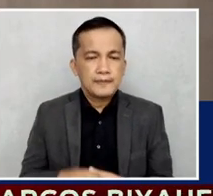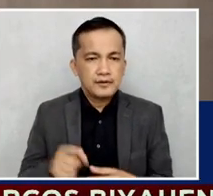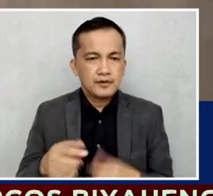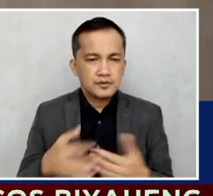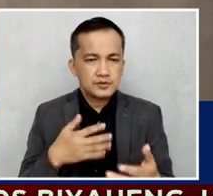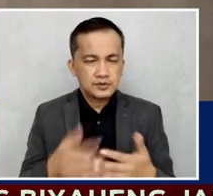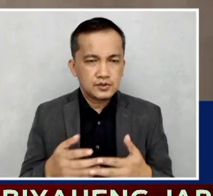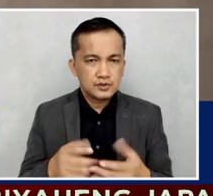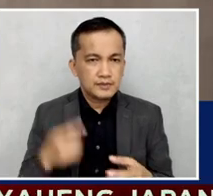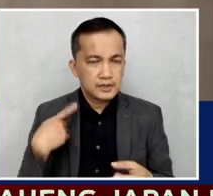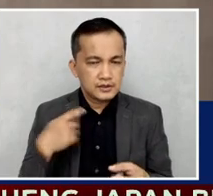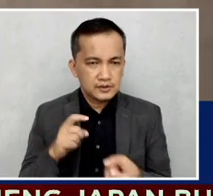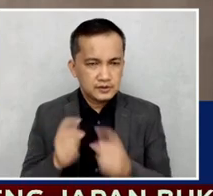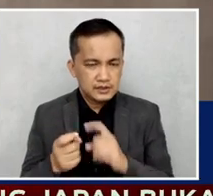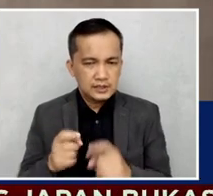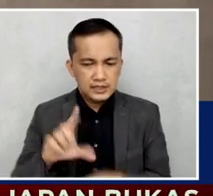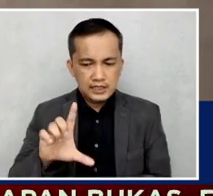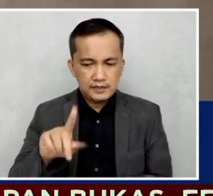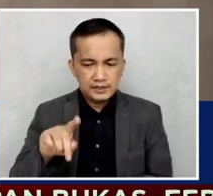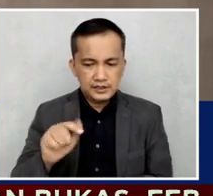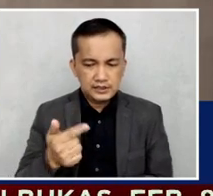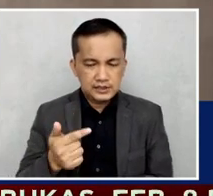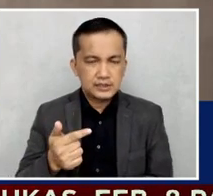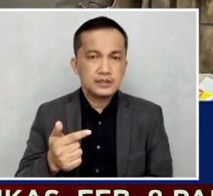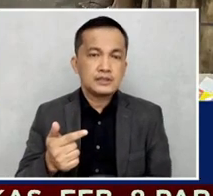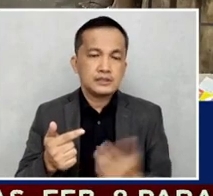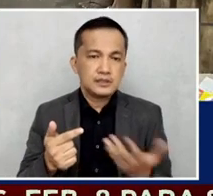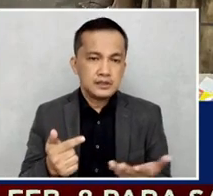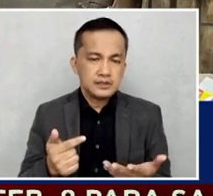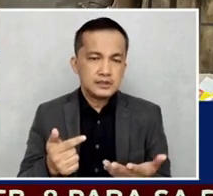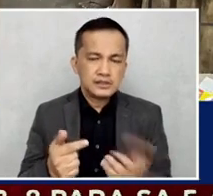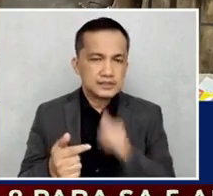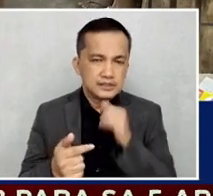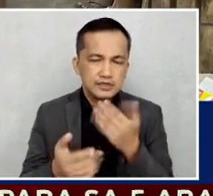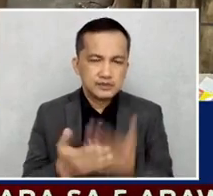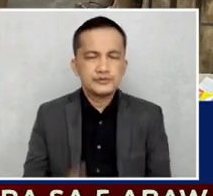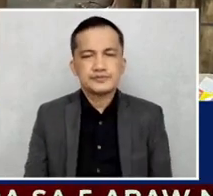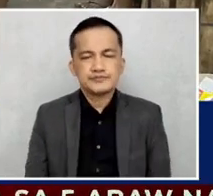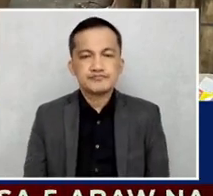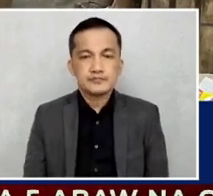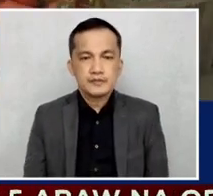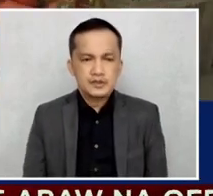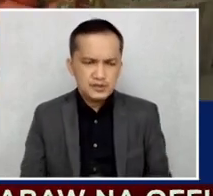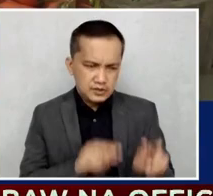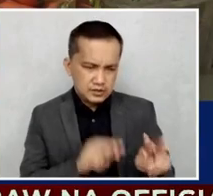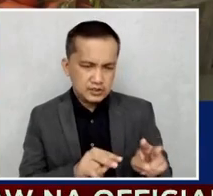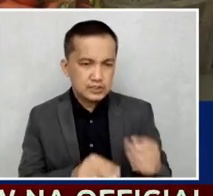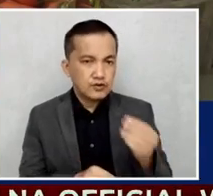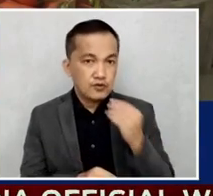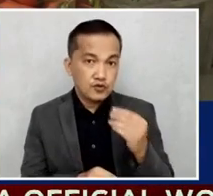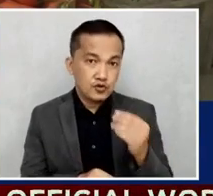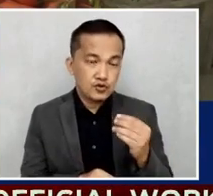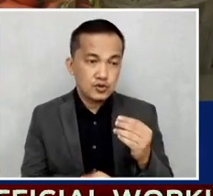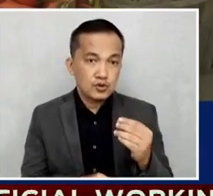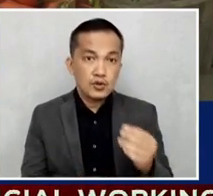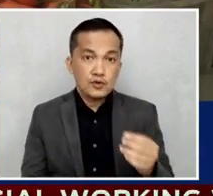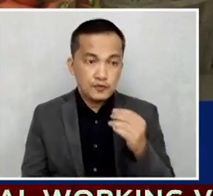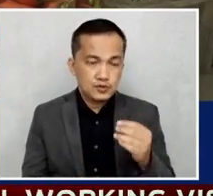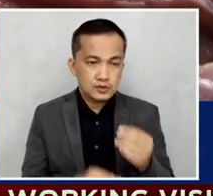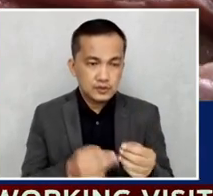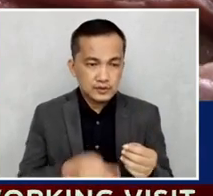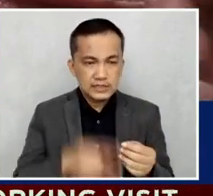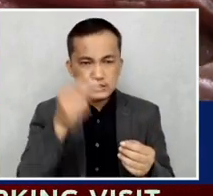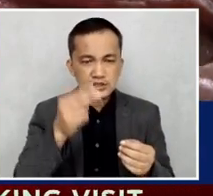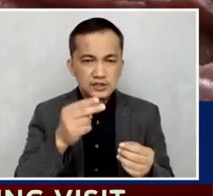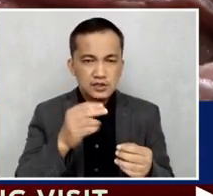ng adjustment dun sa LPG. So that is not good. Na tinitingnan namin talaga yung food. Kasi ito, mataas na yung food